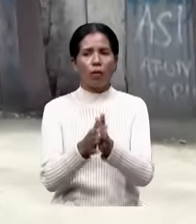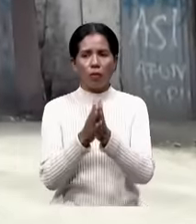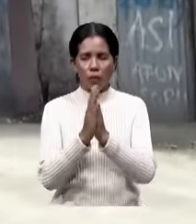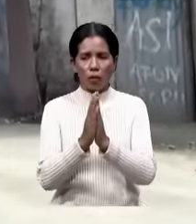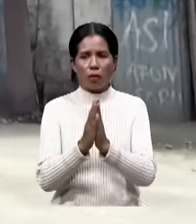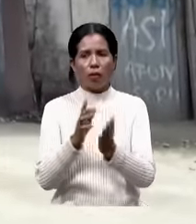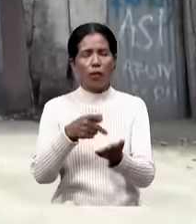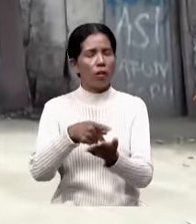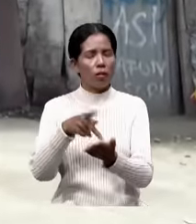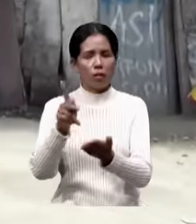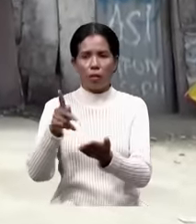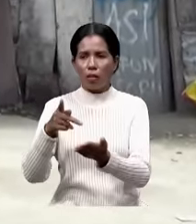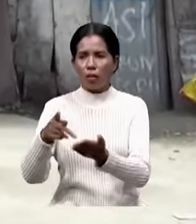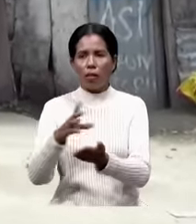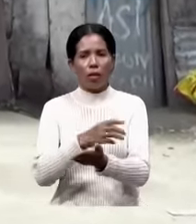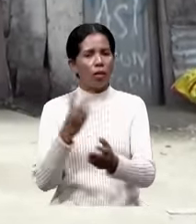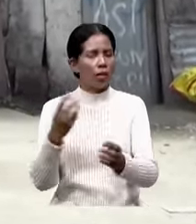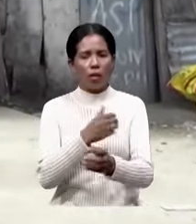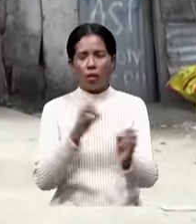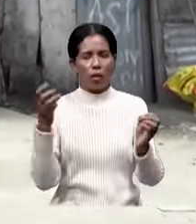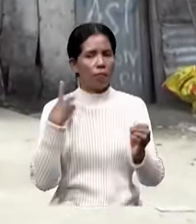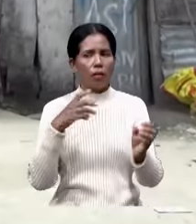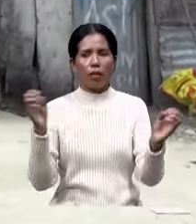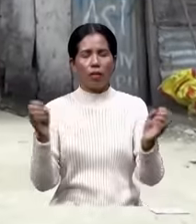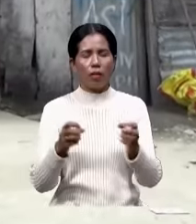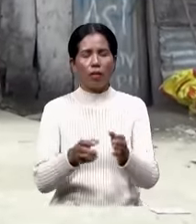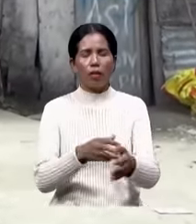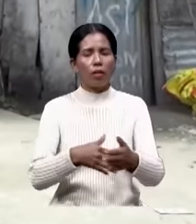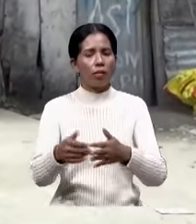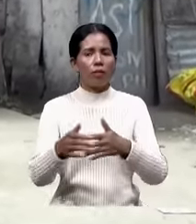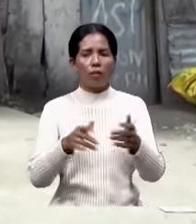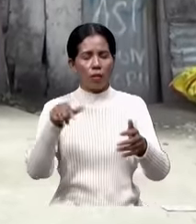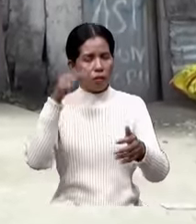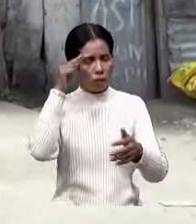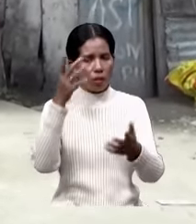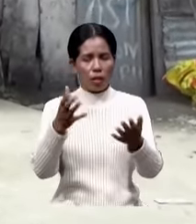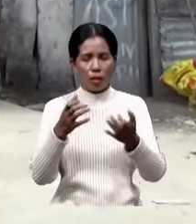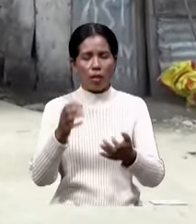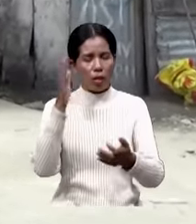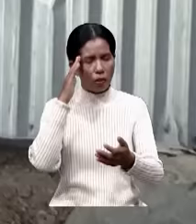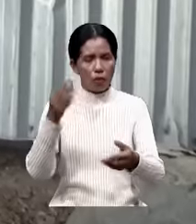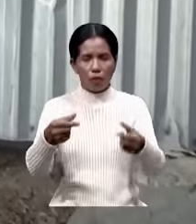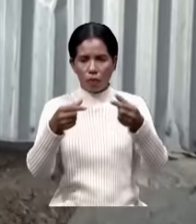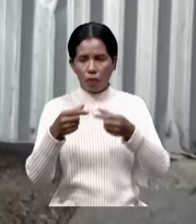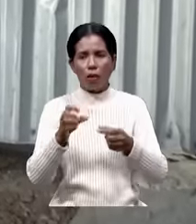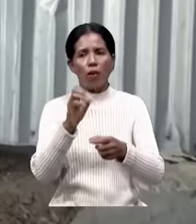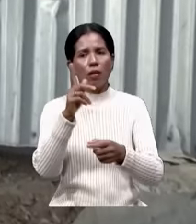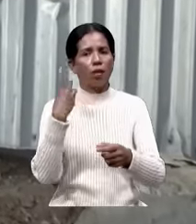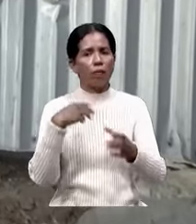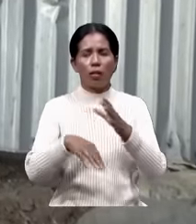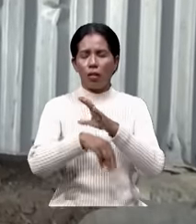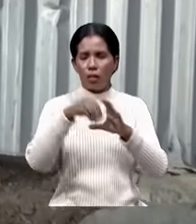beran a tu selu ka ganti ruga ma sila ira la ne depende guverno se guverno a kara kanu imbe fofo la la bo tira mi sai